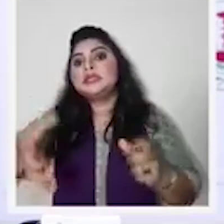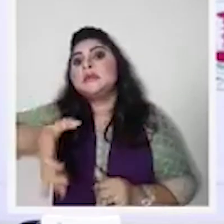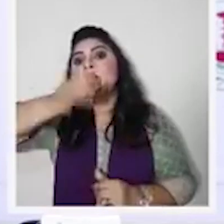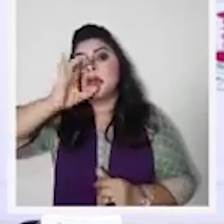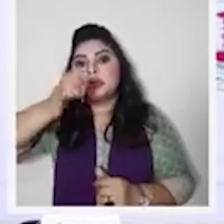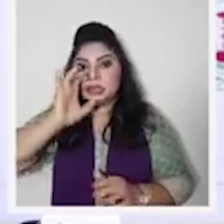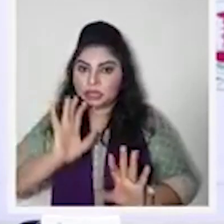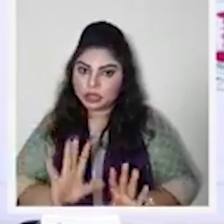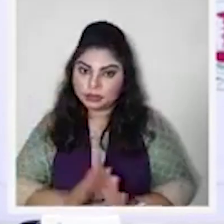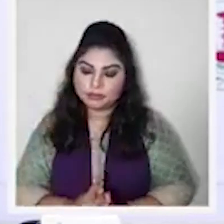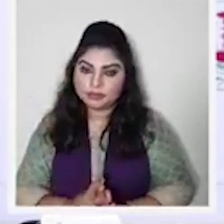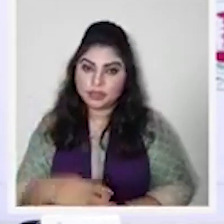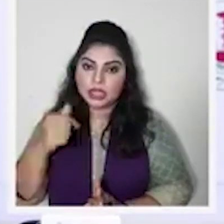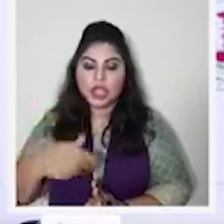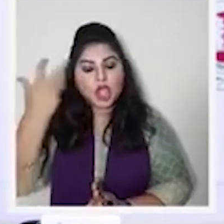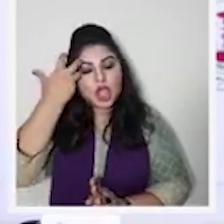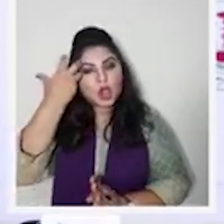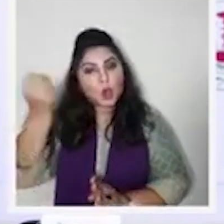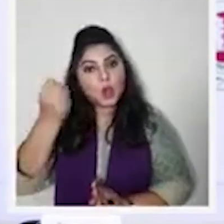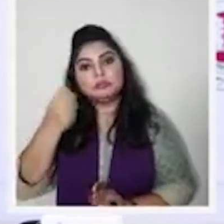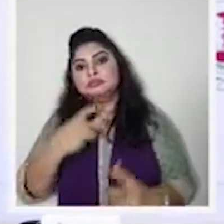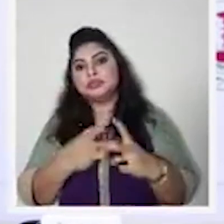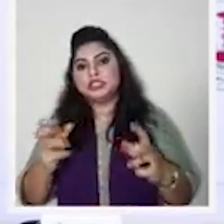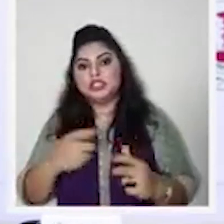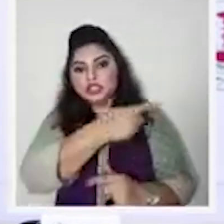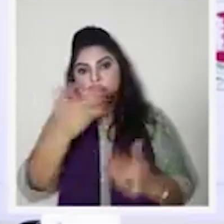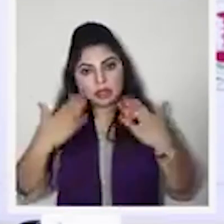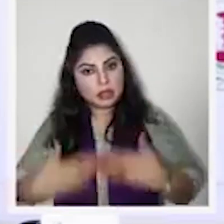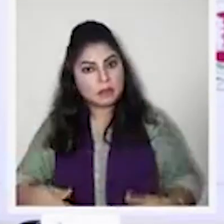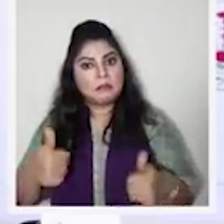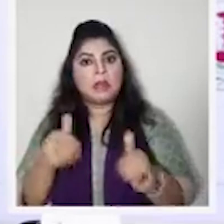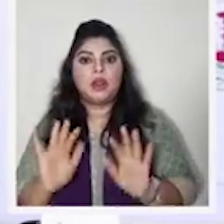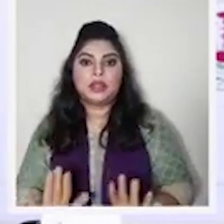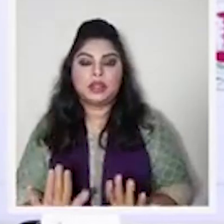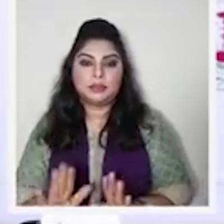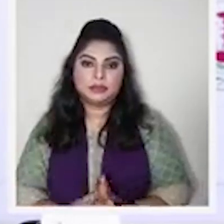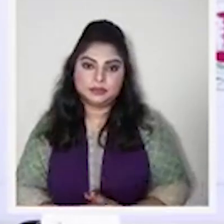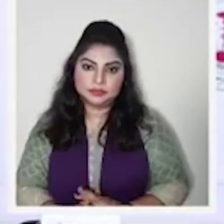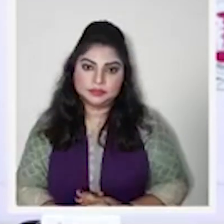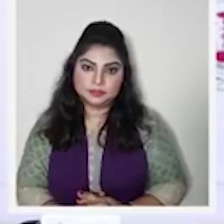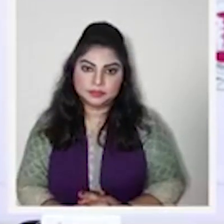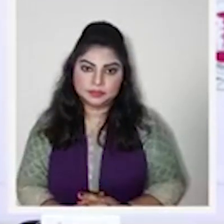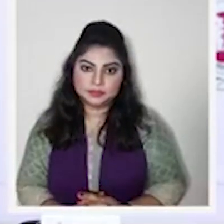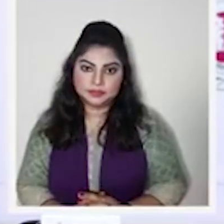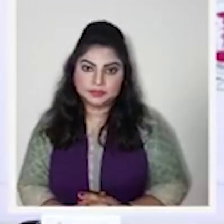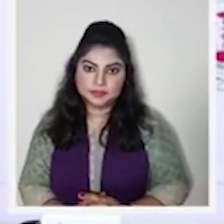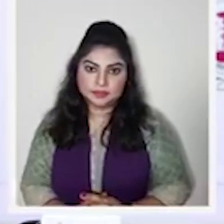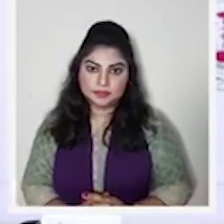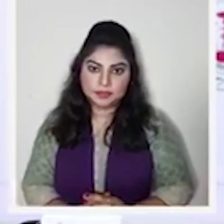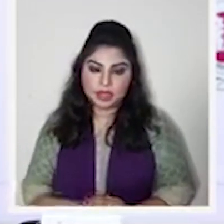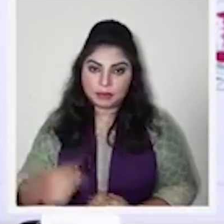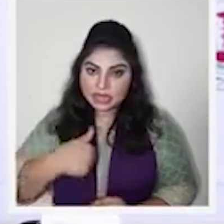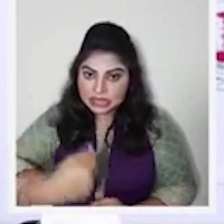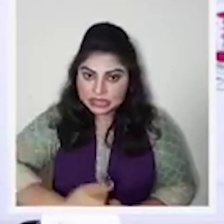গ্রহণ করবেন, পর্যাপ্ত পানি অবশ্যই খাদ্য তালিকার মধ্যে থাকতে হবে এবং ঘুম, বিশ্রাম এবং ঘুমও পর্যাপ্ত পরিমাণে থাকতে